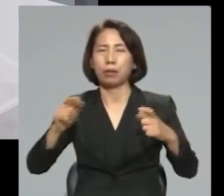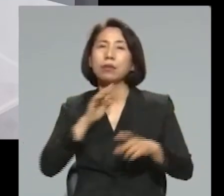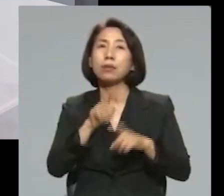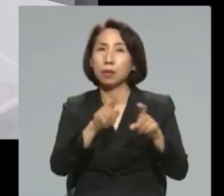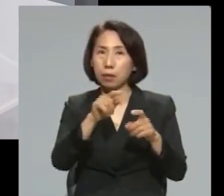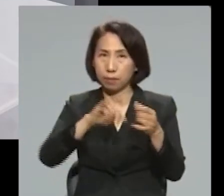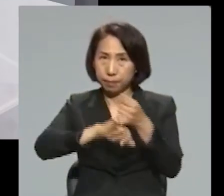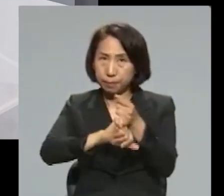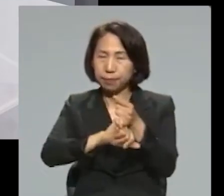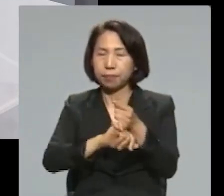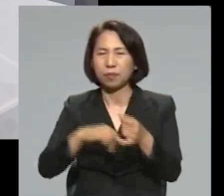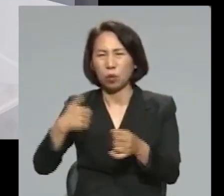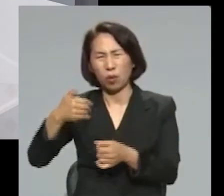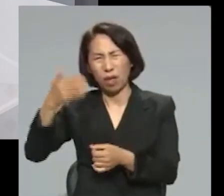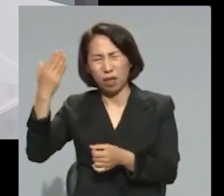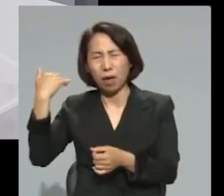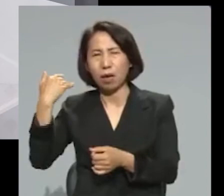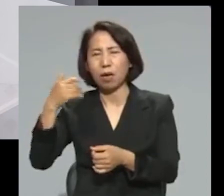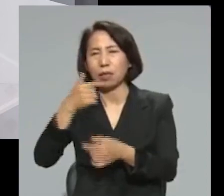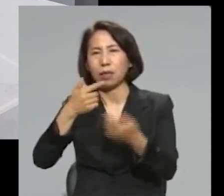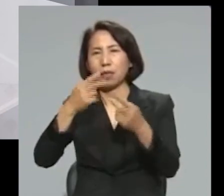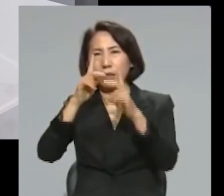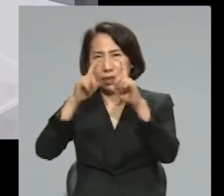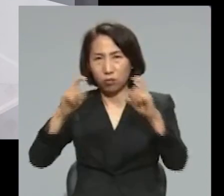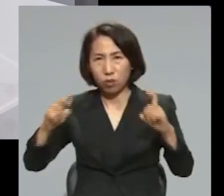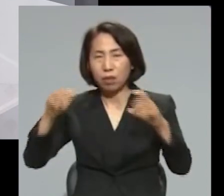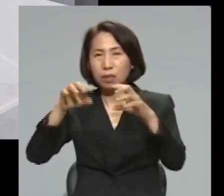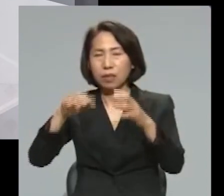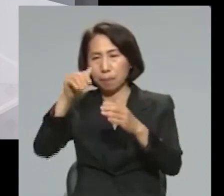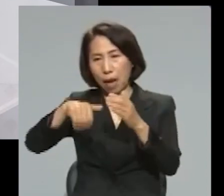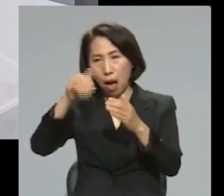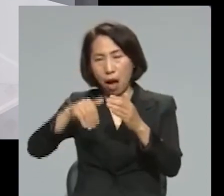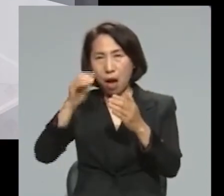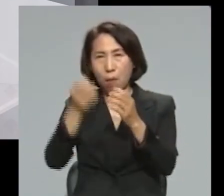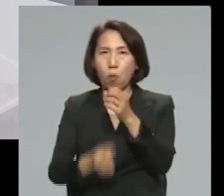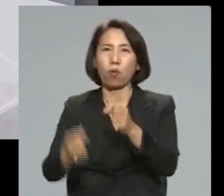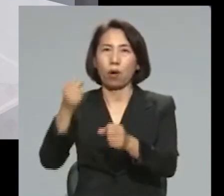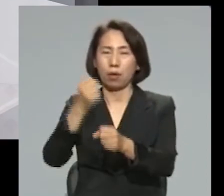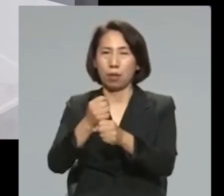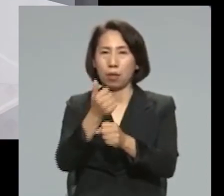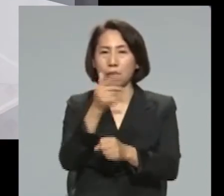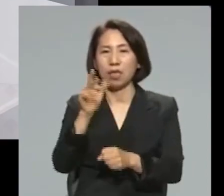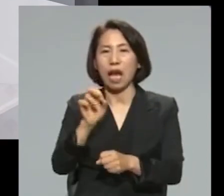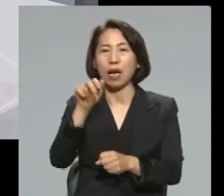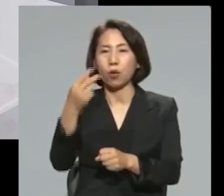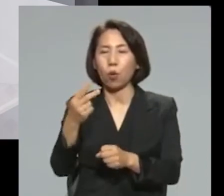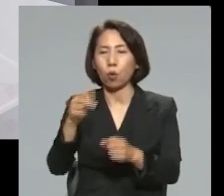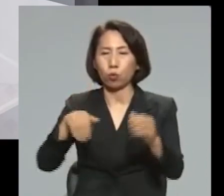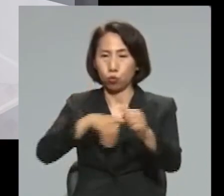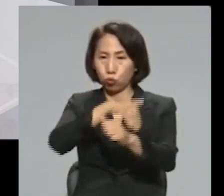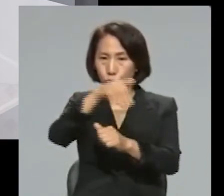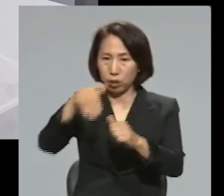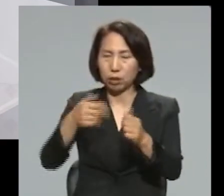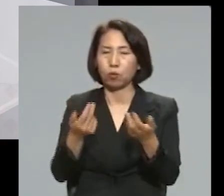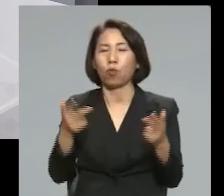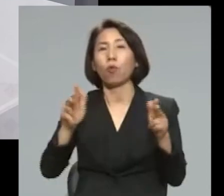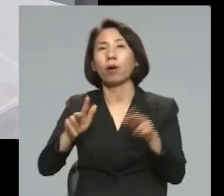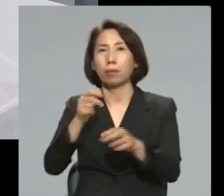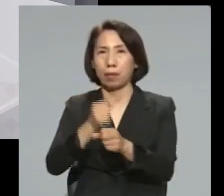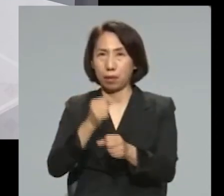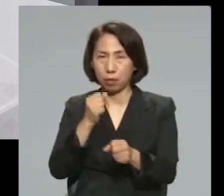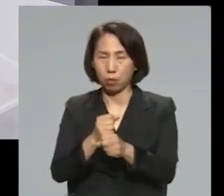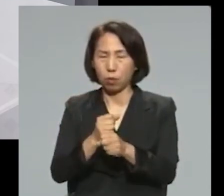대가야 궁성지를 발굴 복원하는 등 향교 주변을 성역화 및 공원화하고